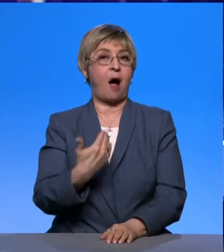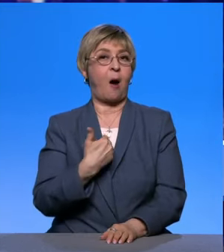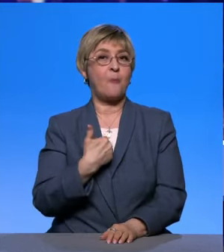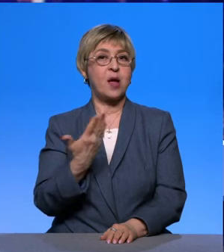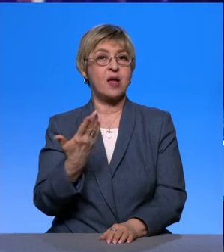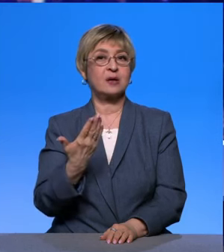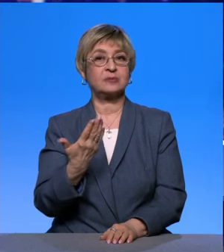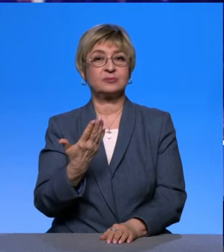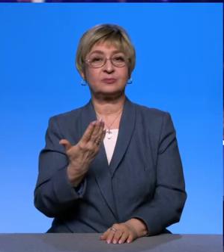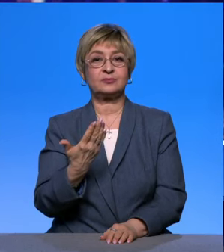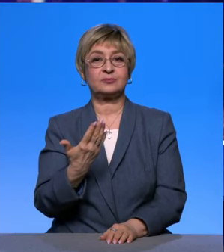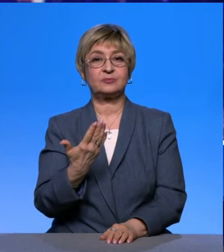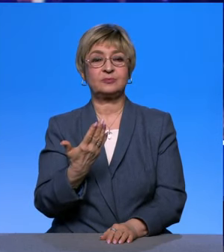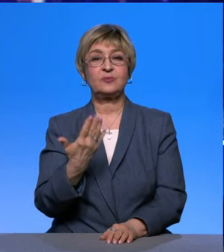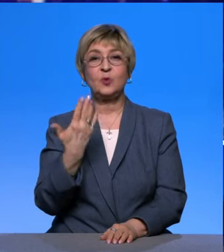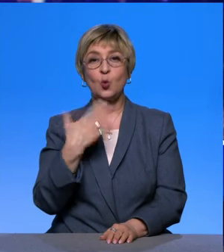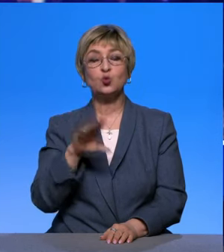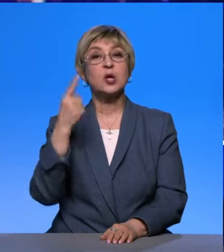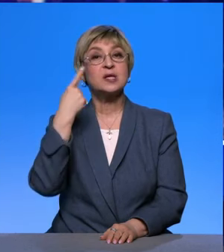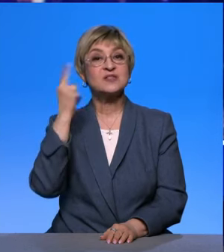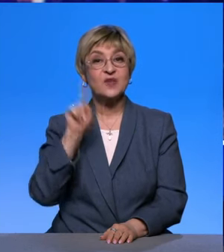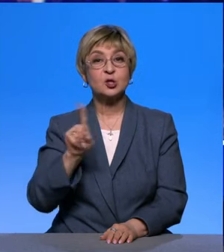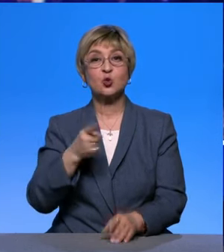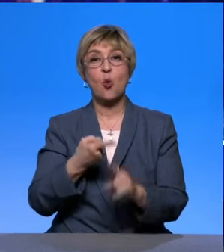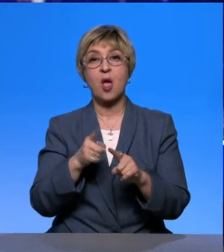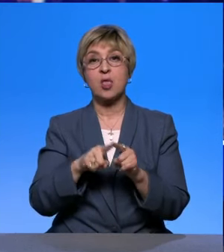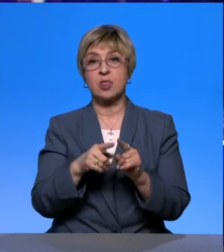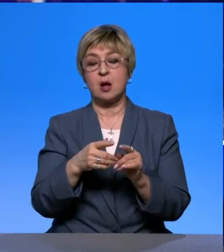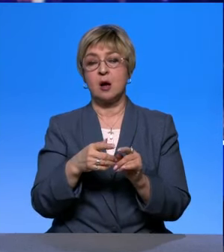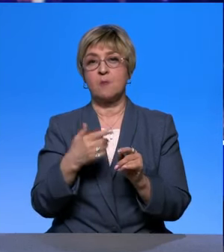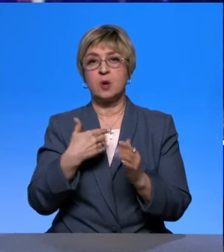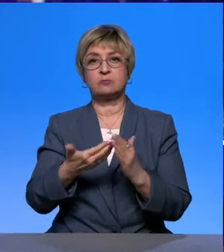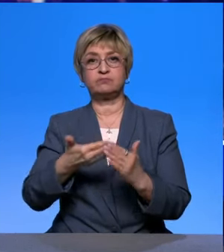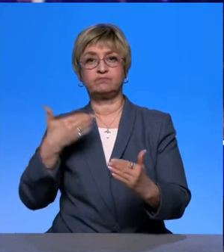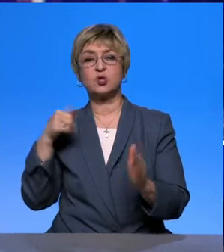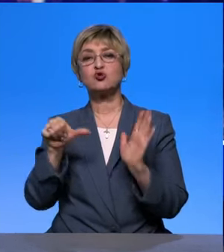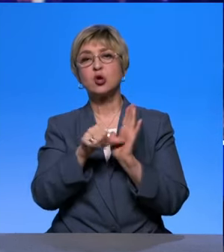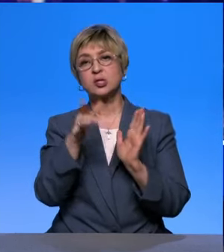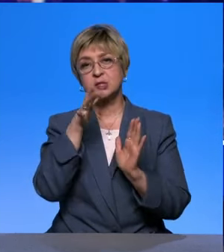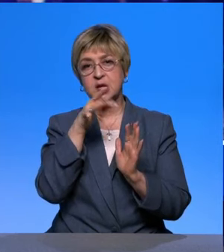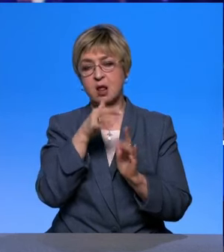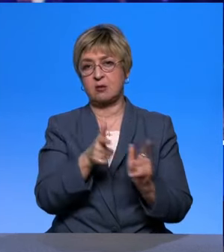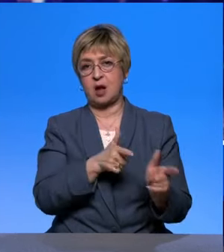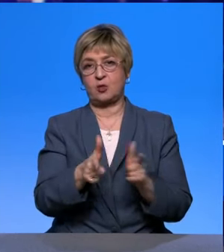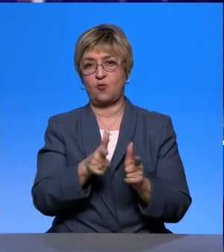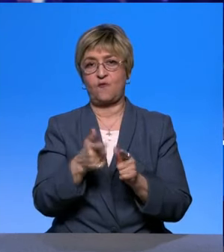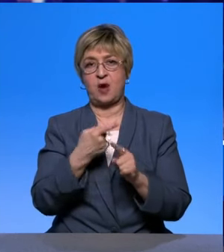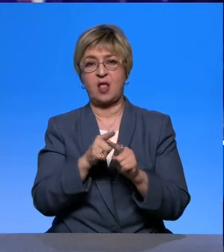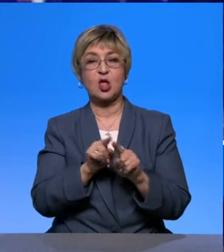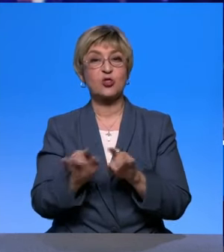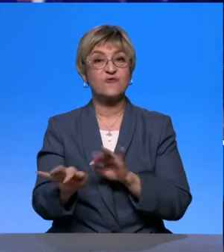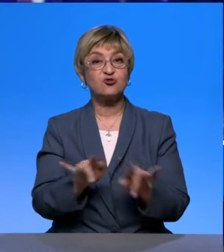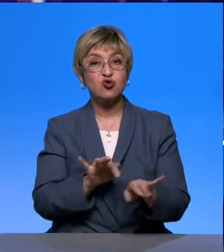вот, ну уже известно, что это около 6 лет как вот этому движению, и я знаю,